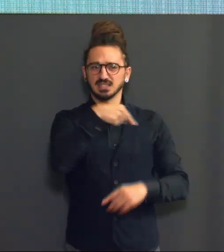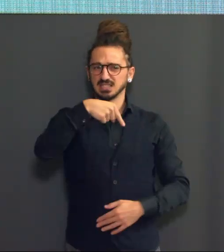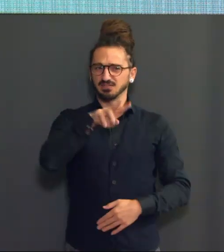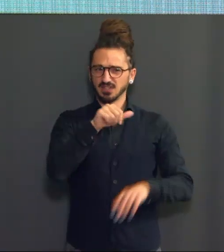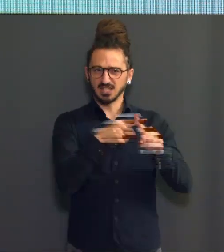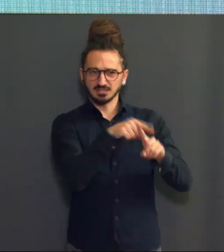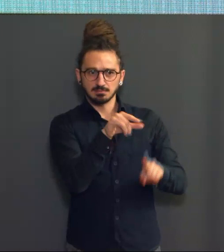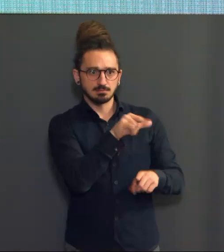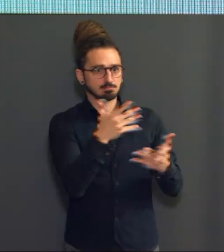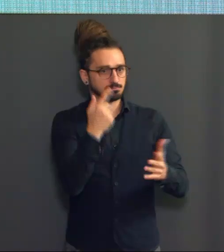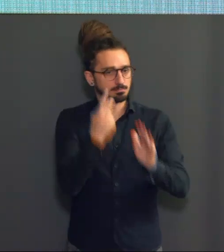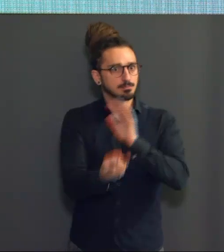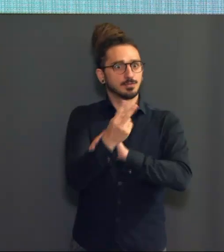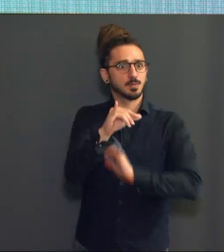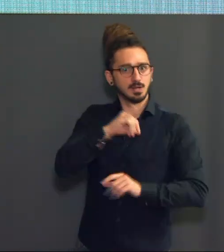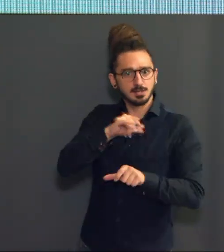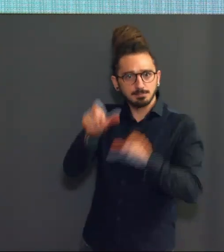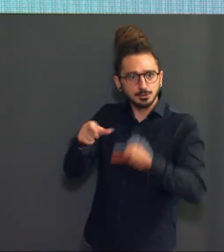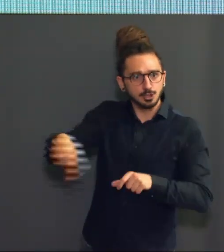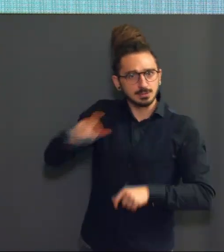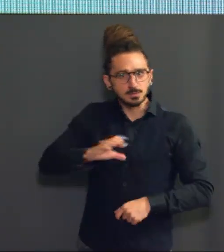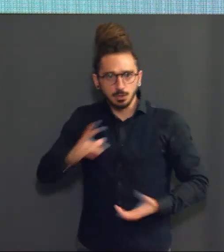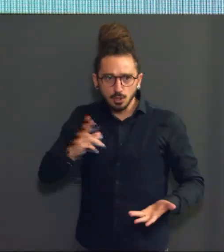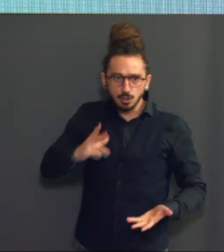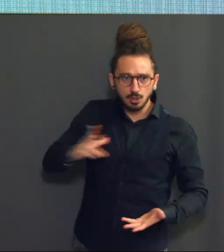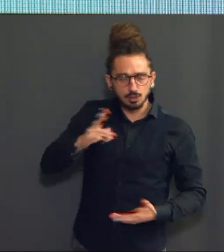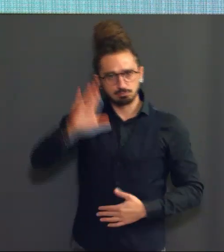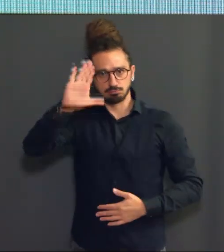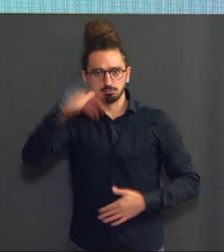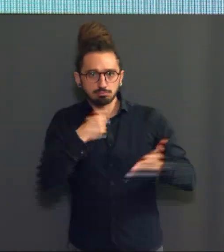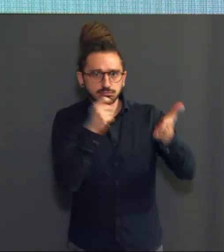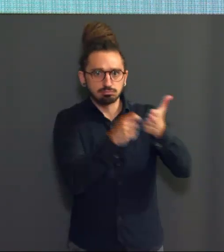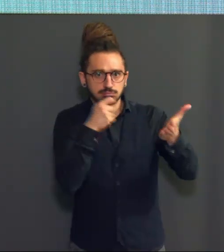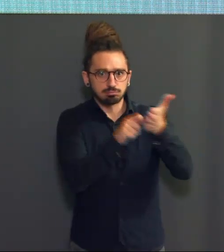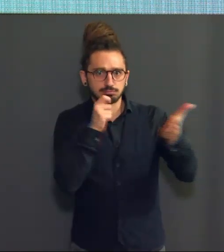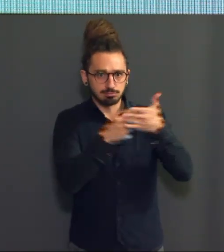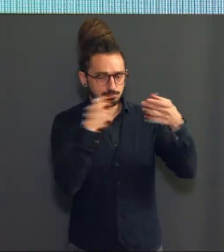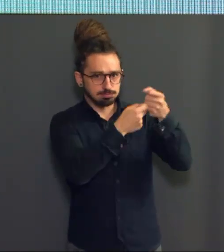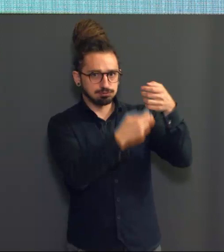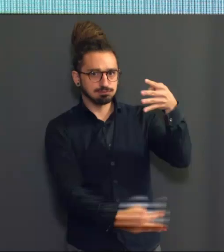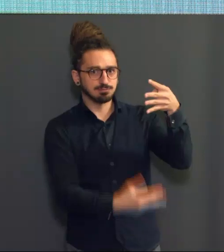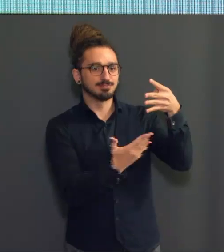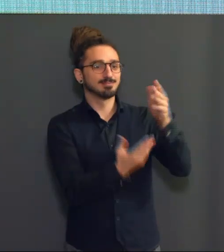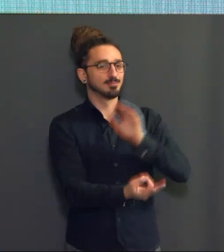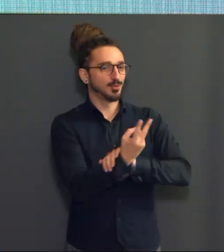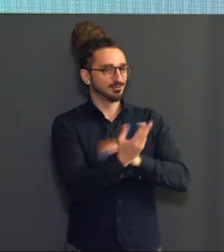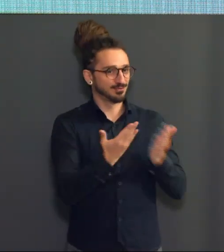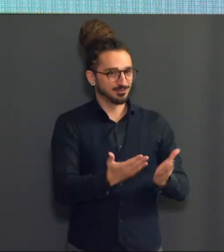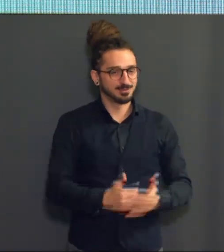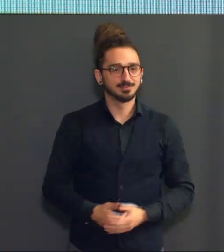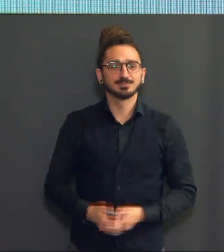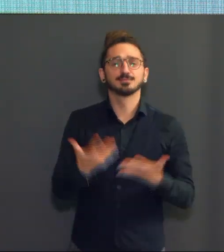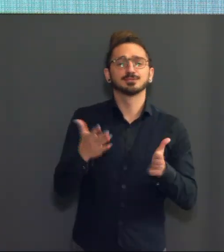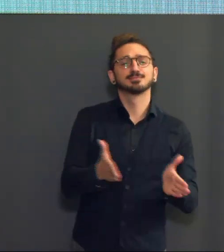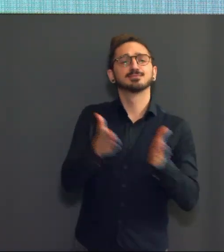rapidement. À Bruxelles, un système de réservation spécifique, Bruvax,